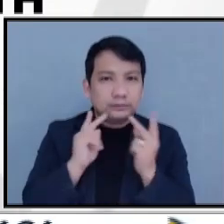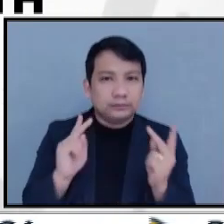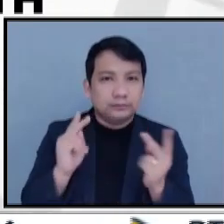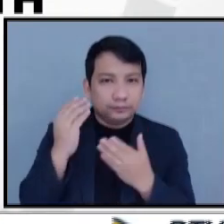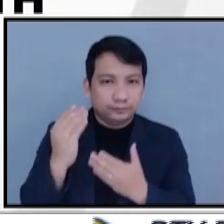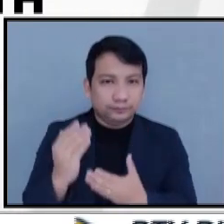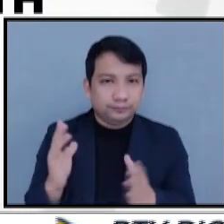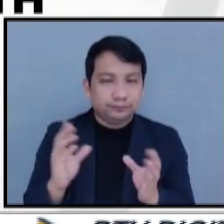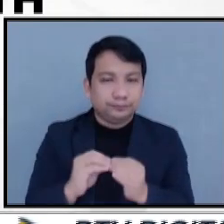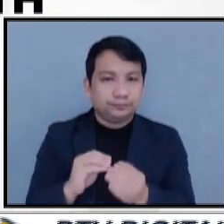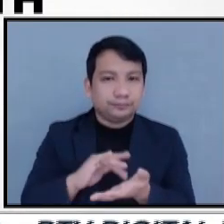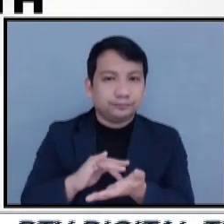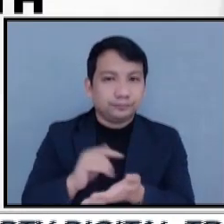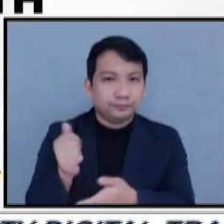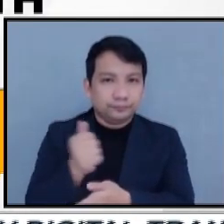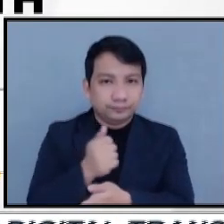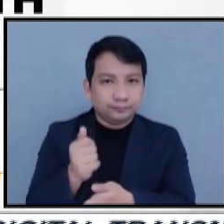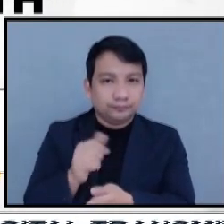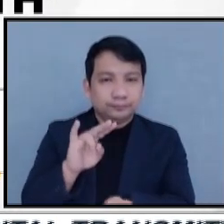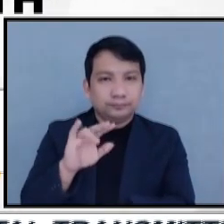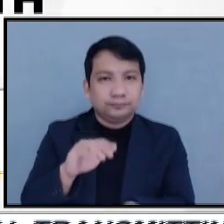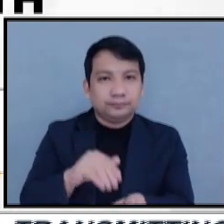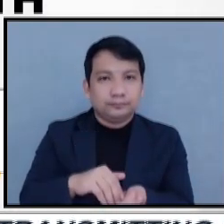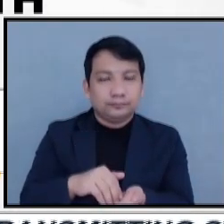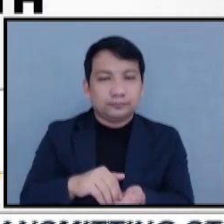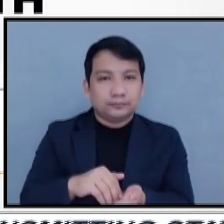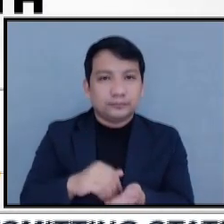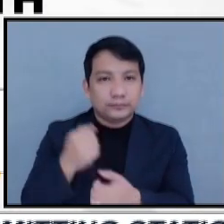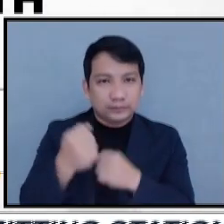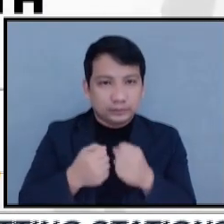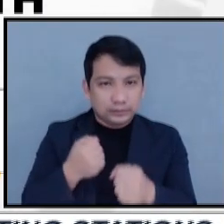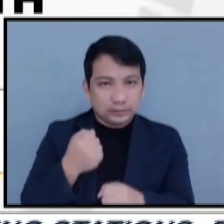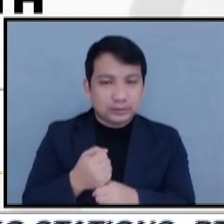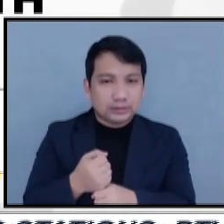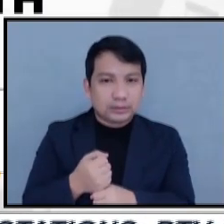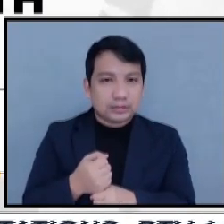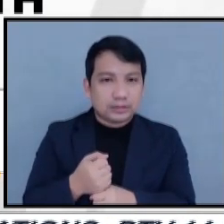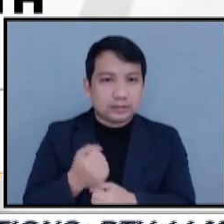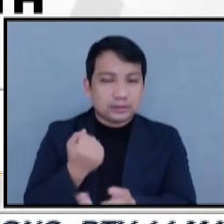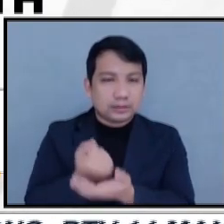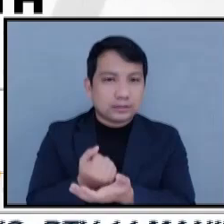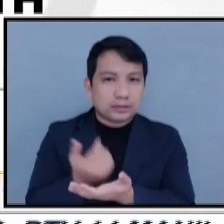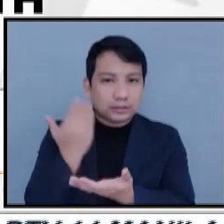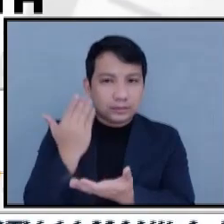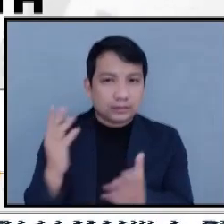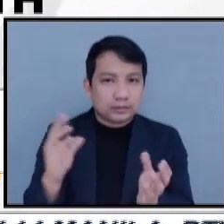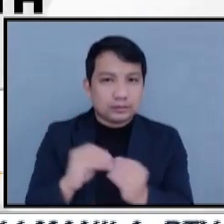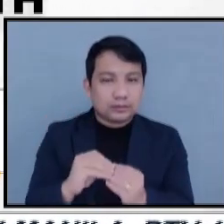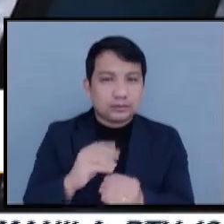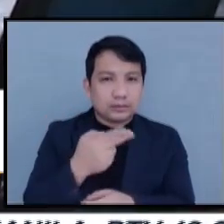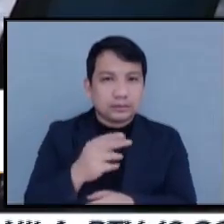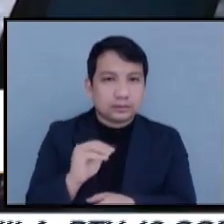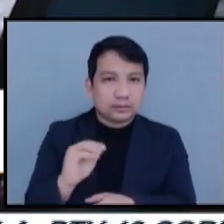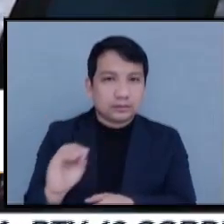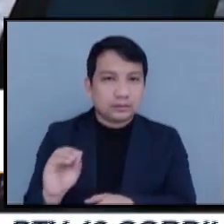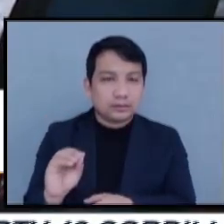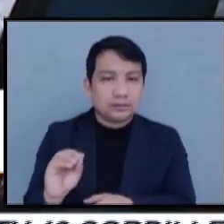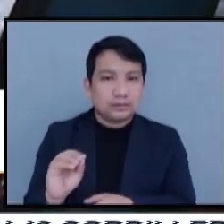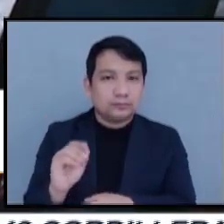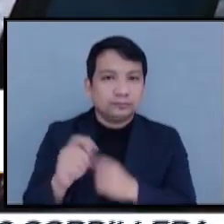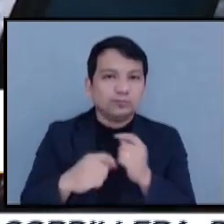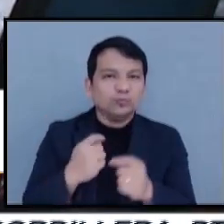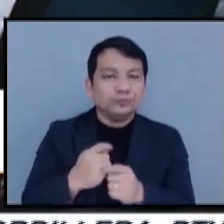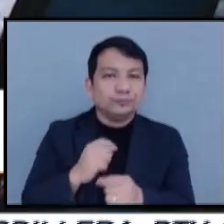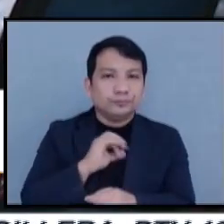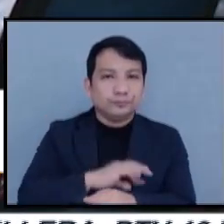ng medical allowance na 7,000 pesos kada taon bilang subsidy sa kanilang pagkuha ng HMO-type benefits. Dagdag pa rito